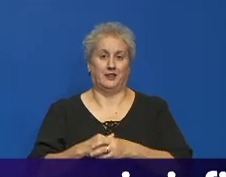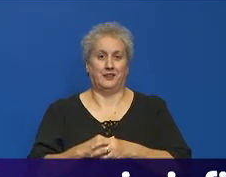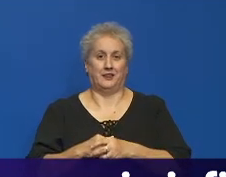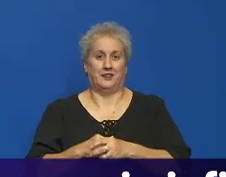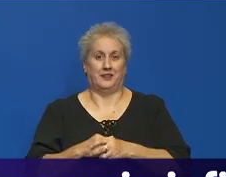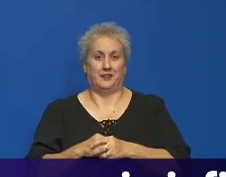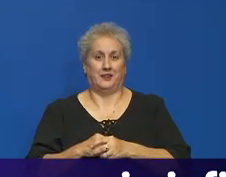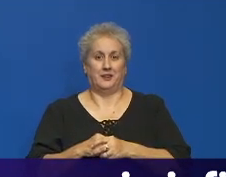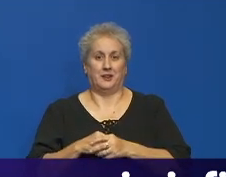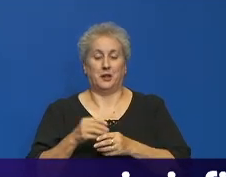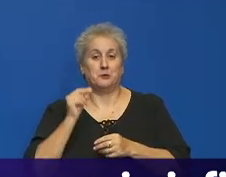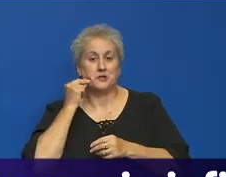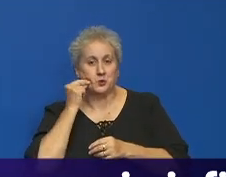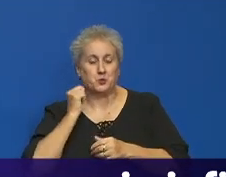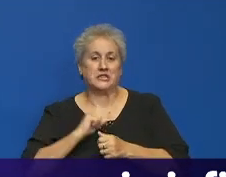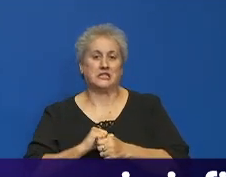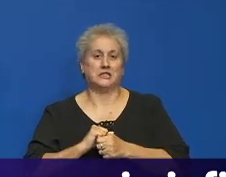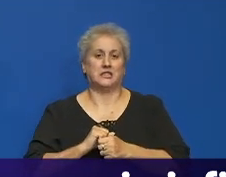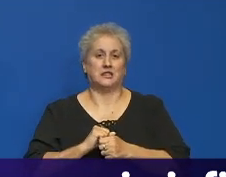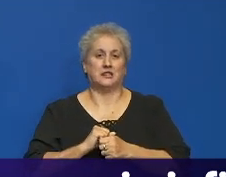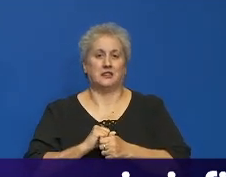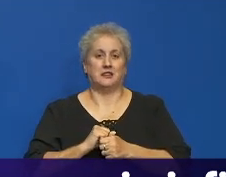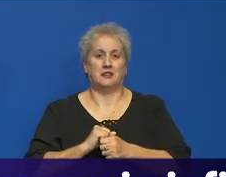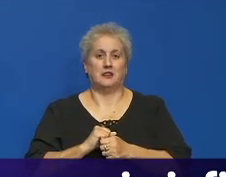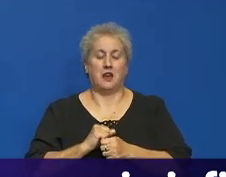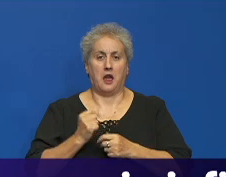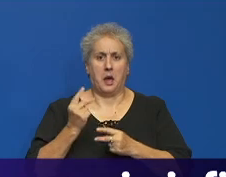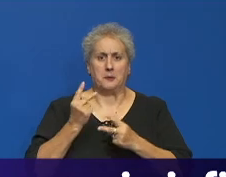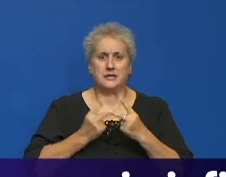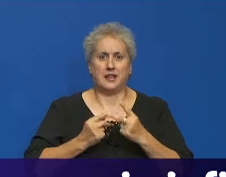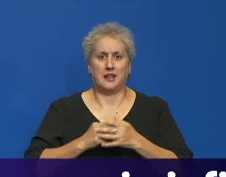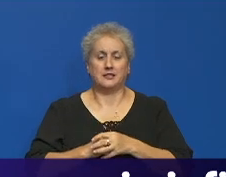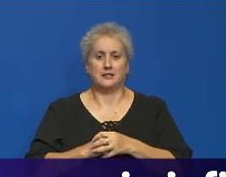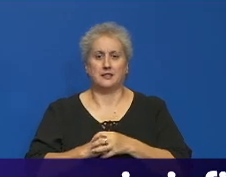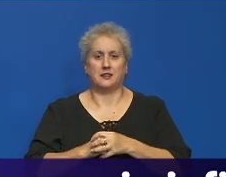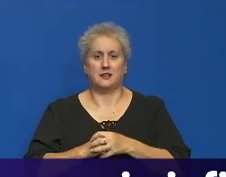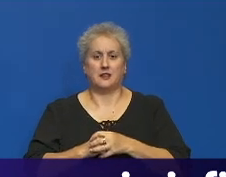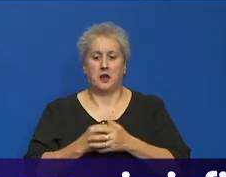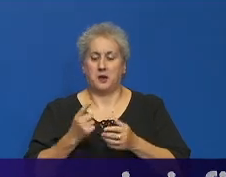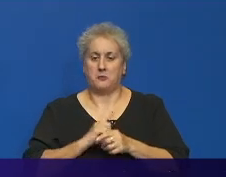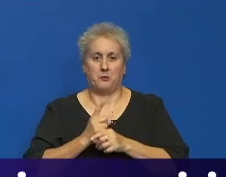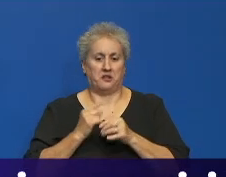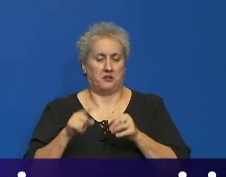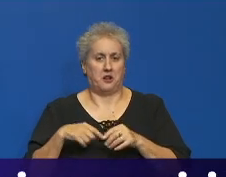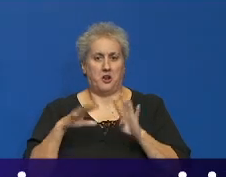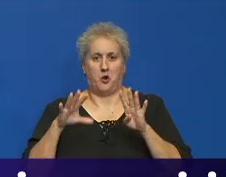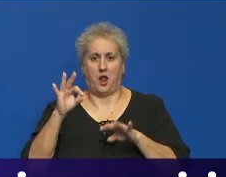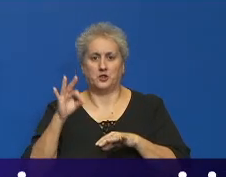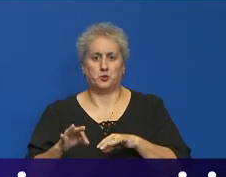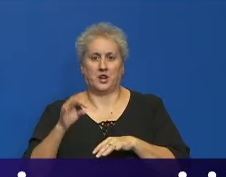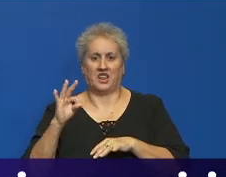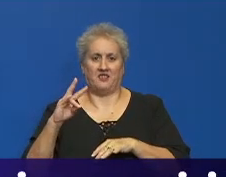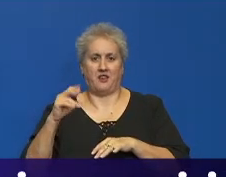Sucurile, biscuiții. Am înțeles. În momentul de față e cota de 9%